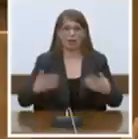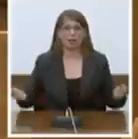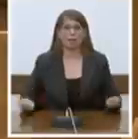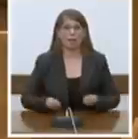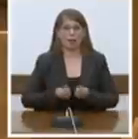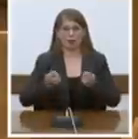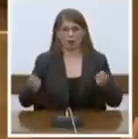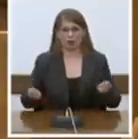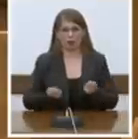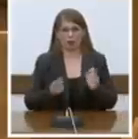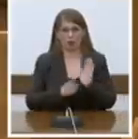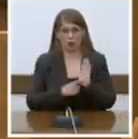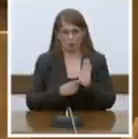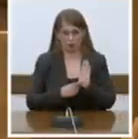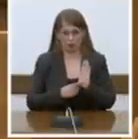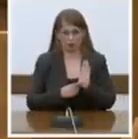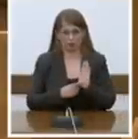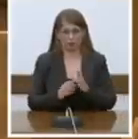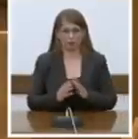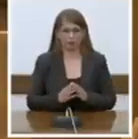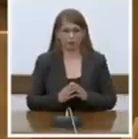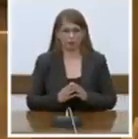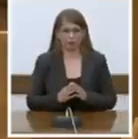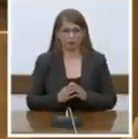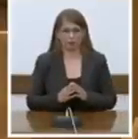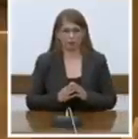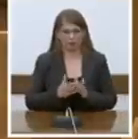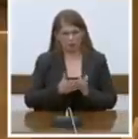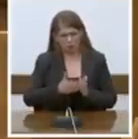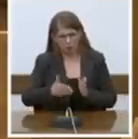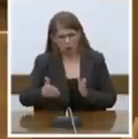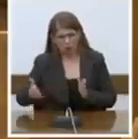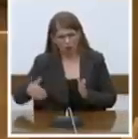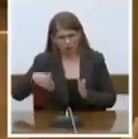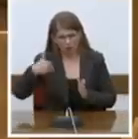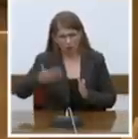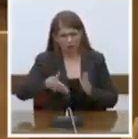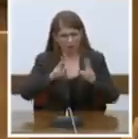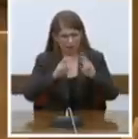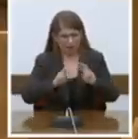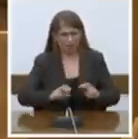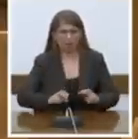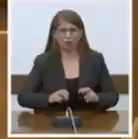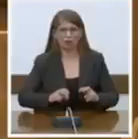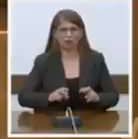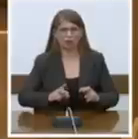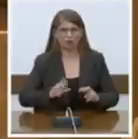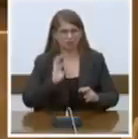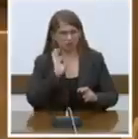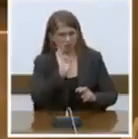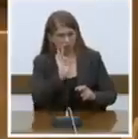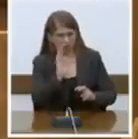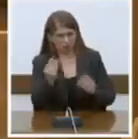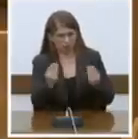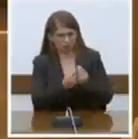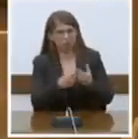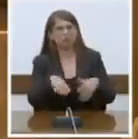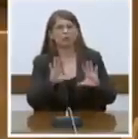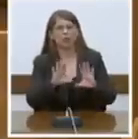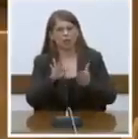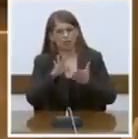παραγωγής νομοθετημάτων, τα οποία εκ των υστέρων ελέγχονται ως άστοχα και διορθώνονται